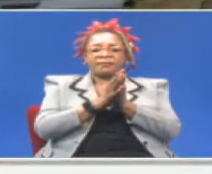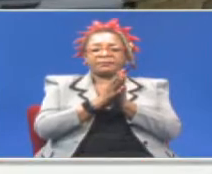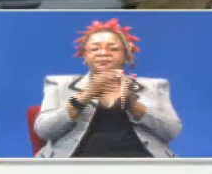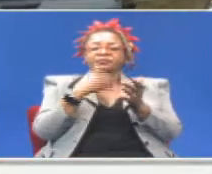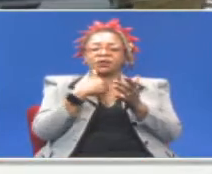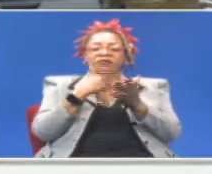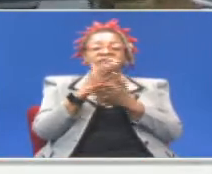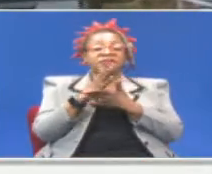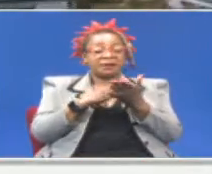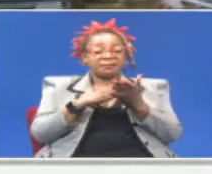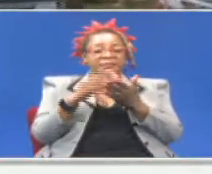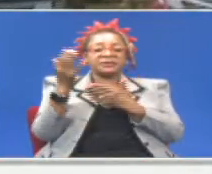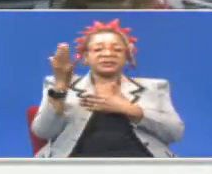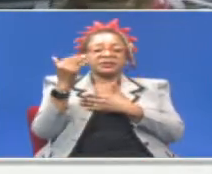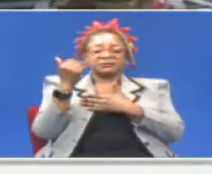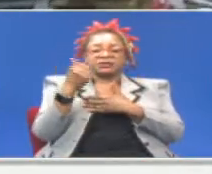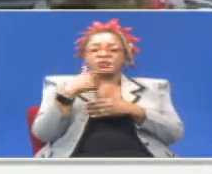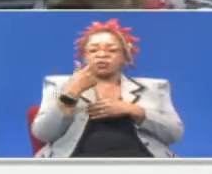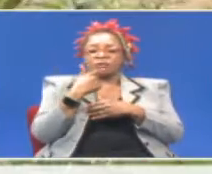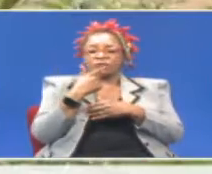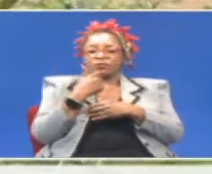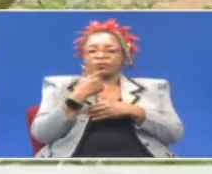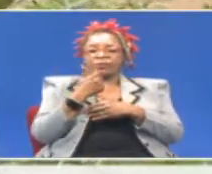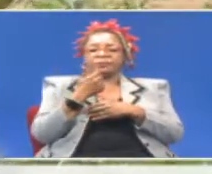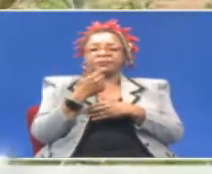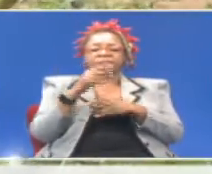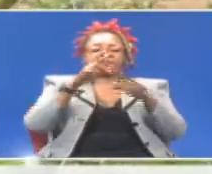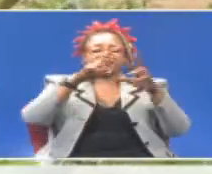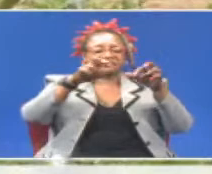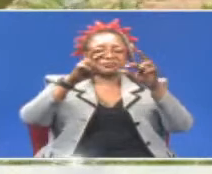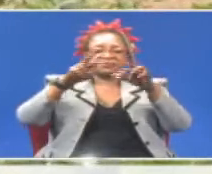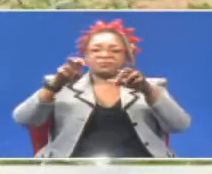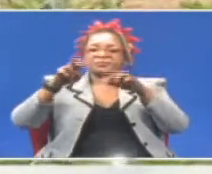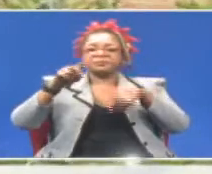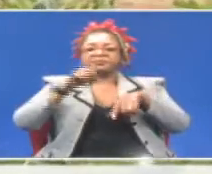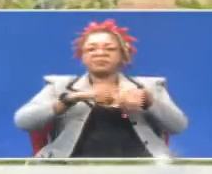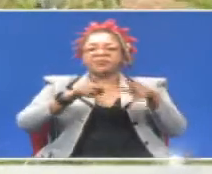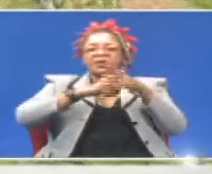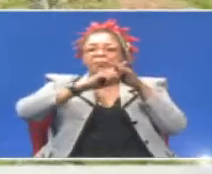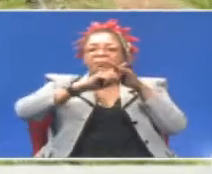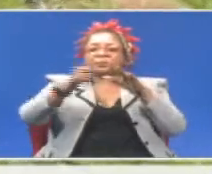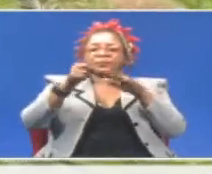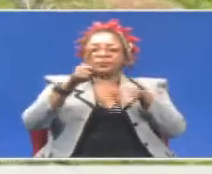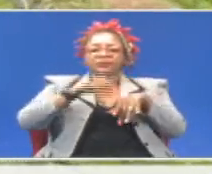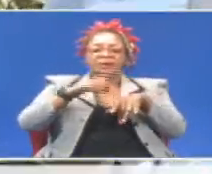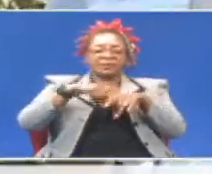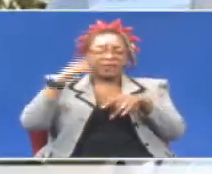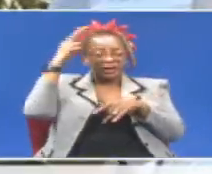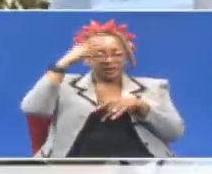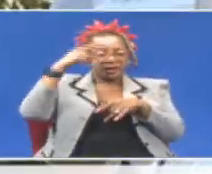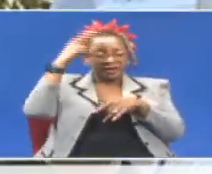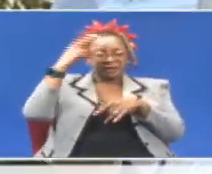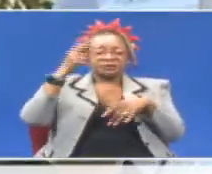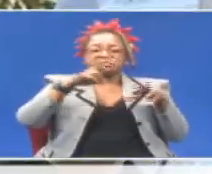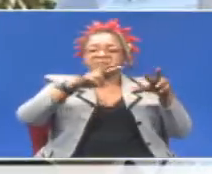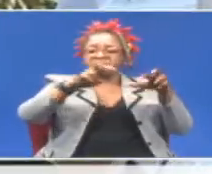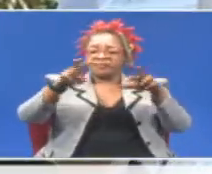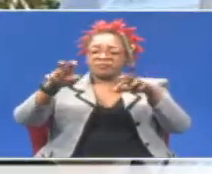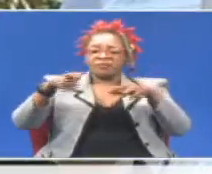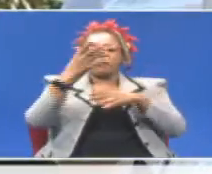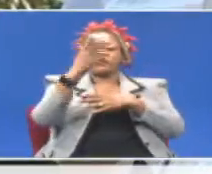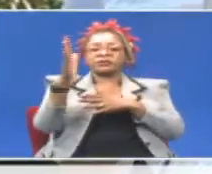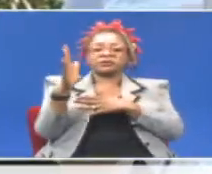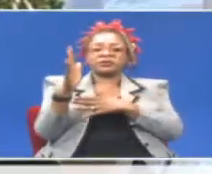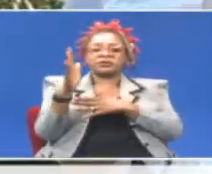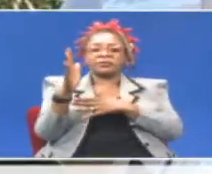washukiwa wanaoaminika kuwa wandani wake ambao sasa wanasakwa baada ya kutoroka walipogundua operesheni inaendelea mwituni.